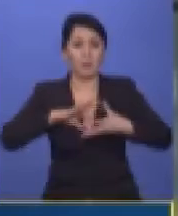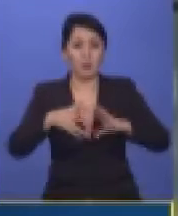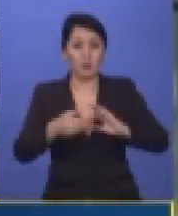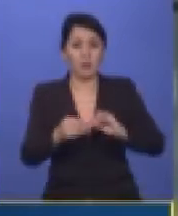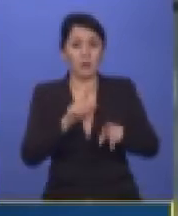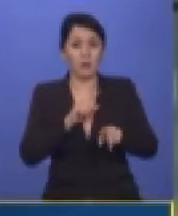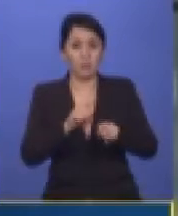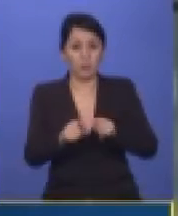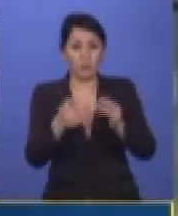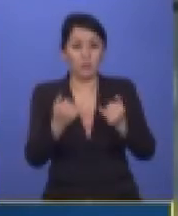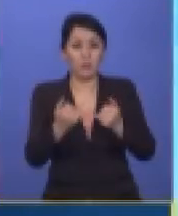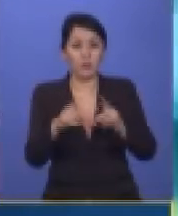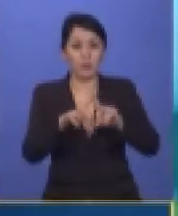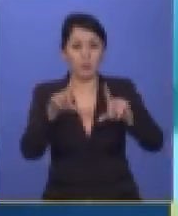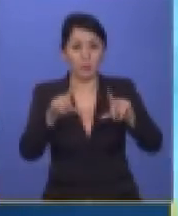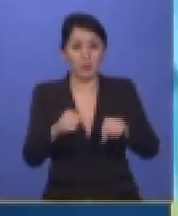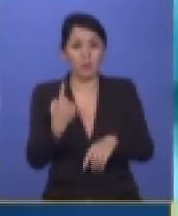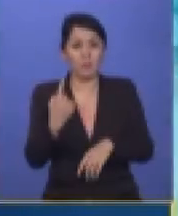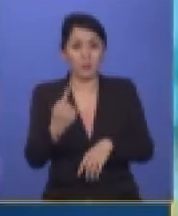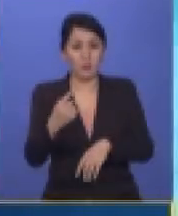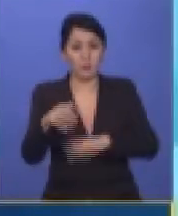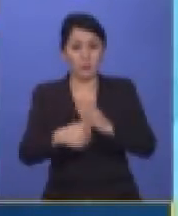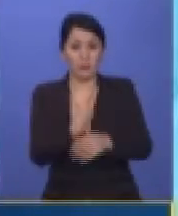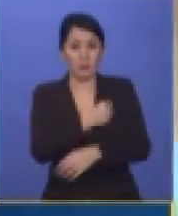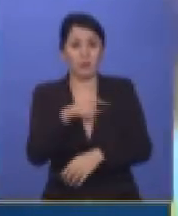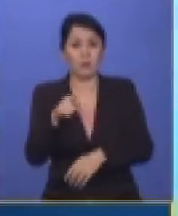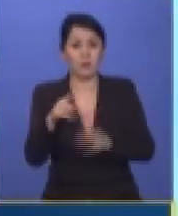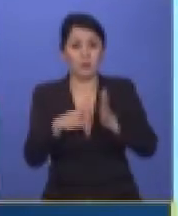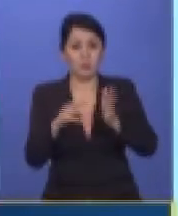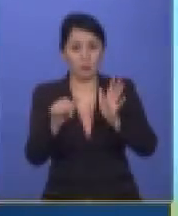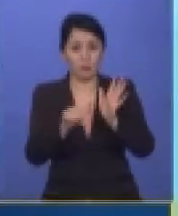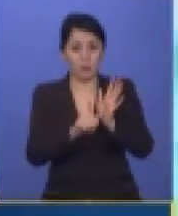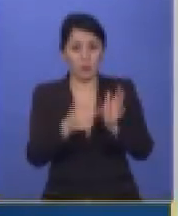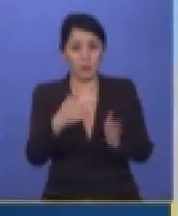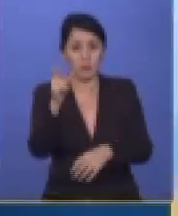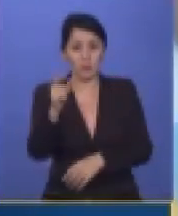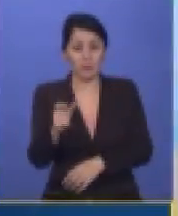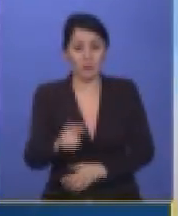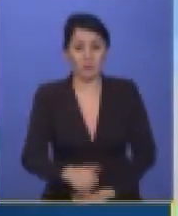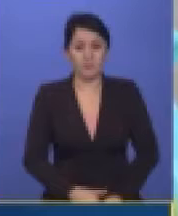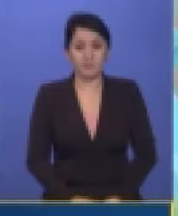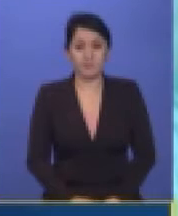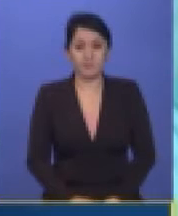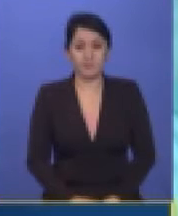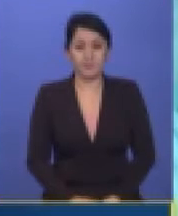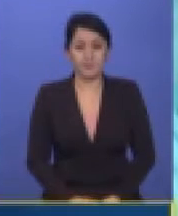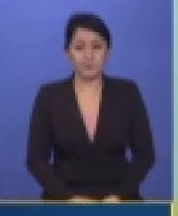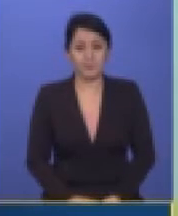целом, на сегодняшний день в городской поликлинике номер 1 ревакцинацию прошли 1963 человека.